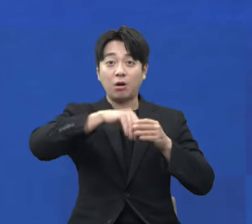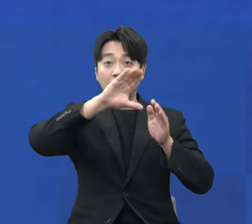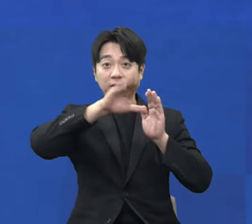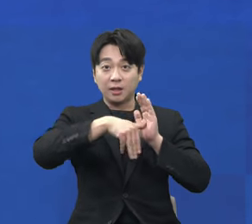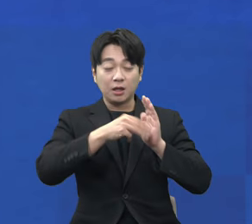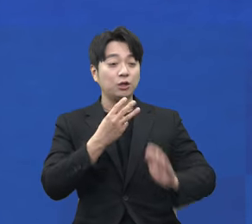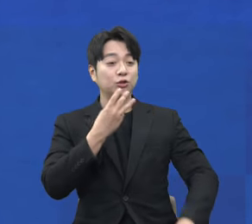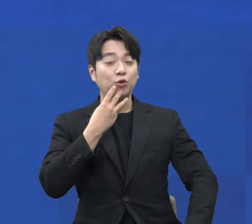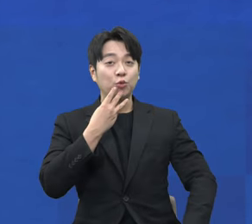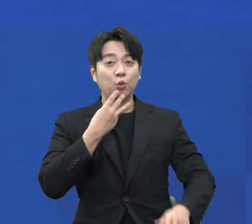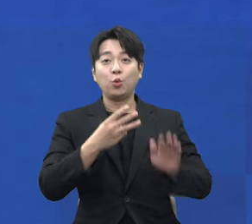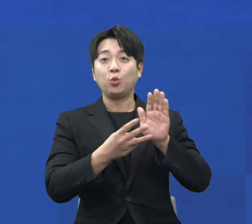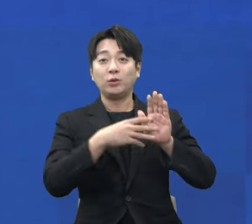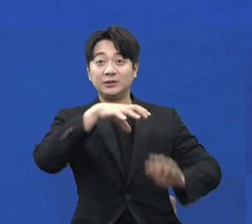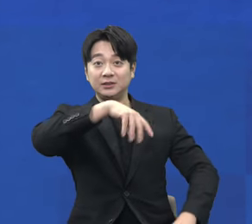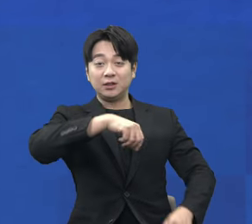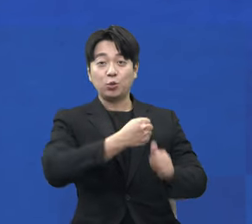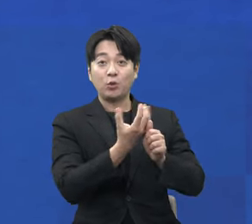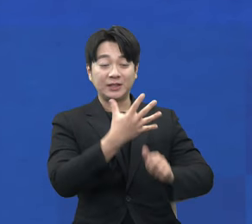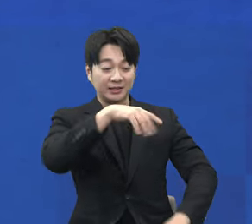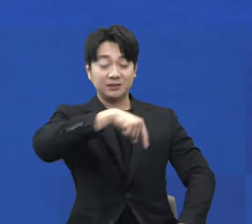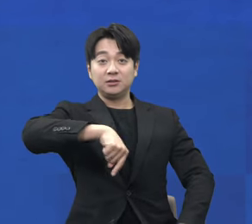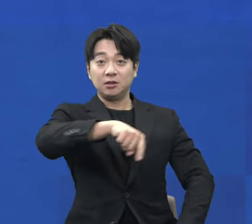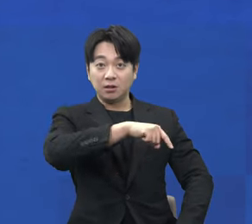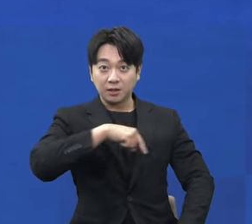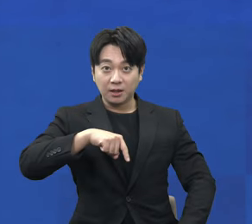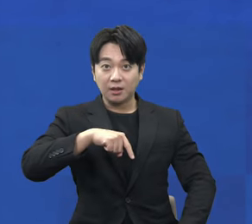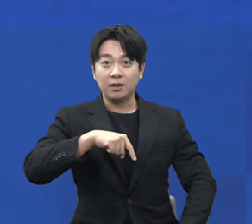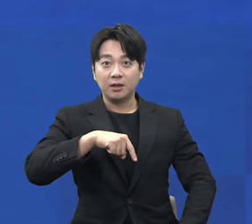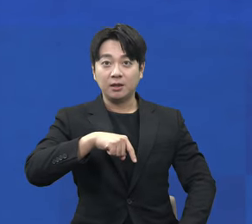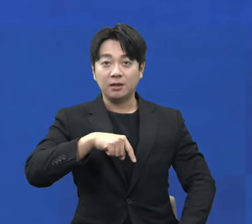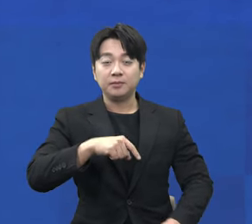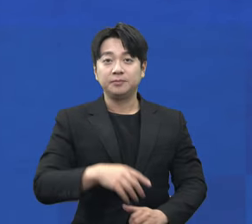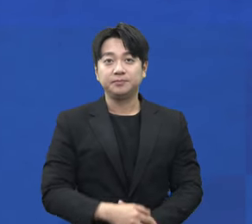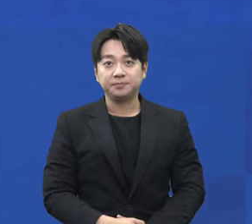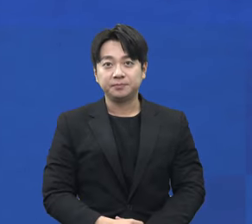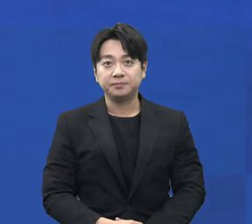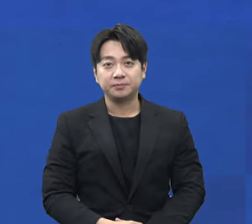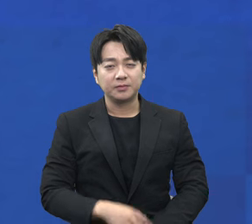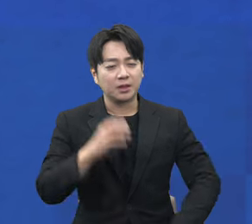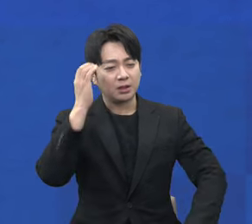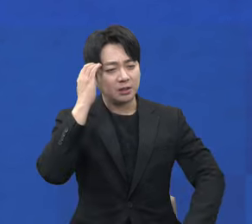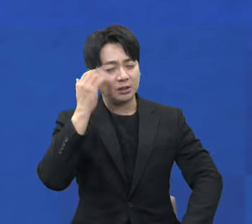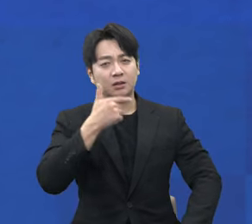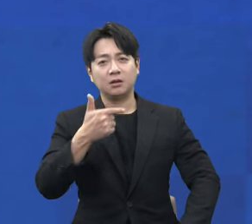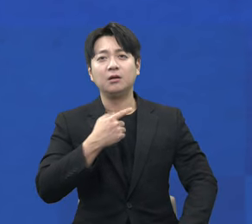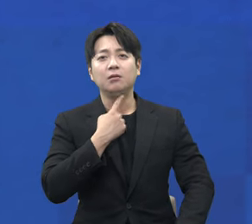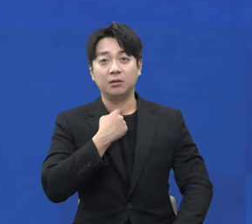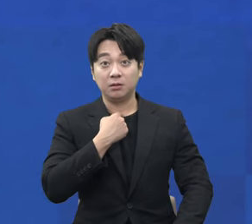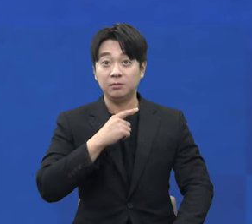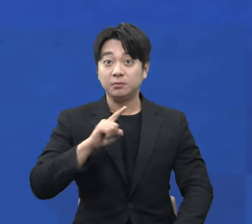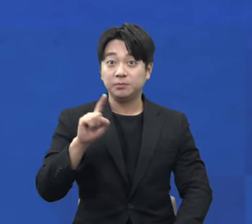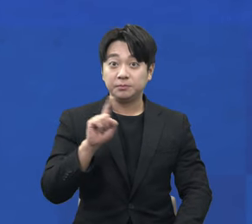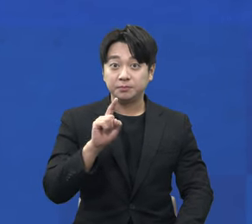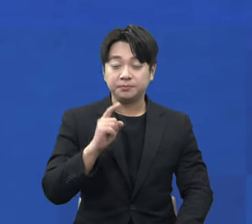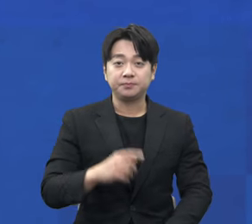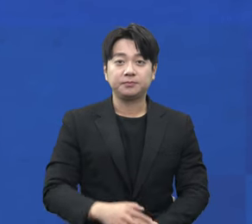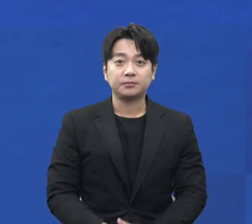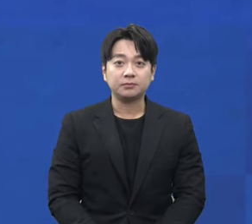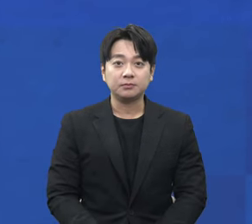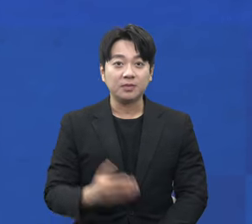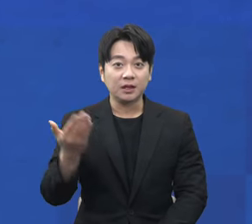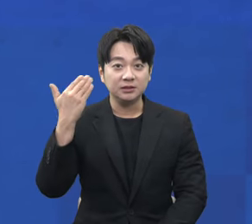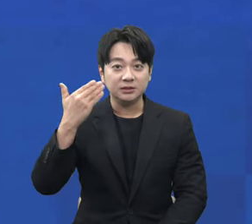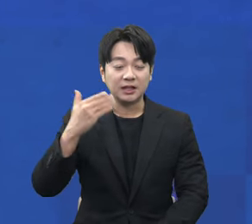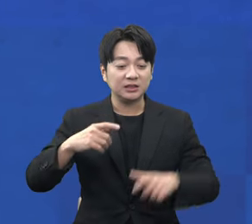지역위원회 류사명 후보를 기억하십니까? 저희 동작을 지역위원회는 힘들었습니다. 직전